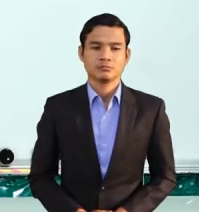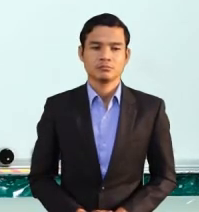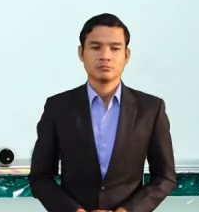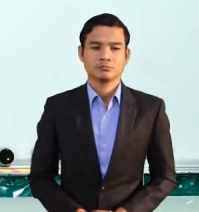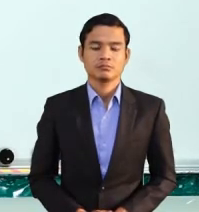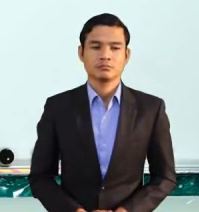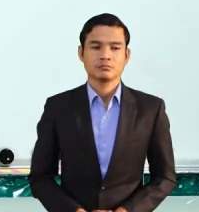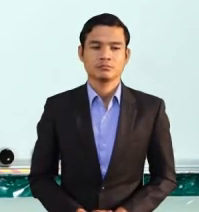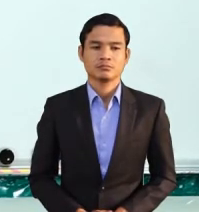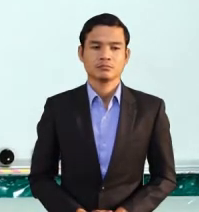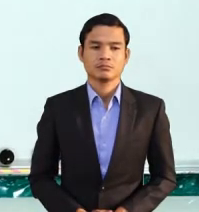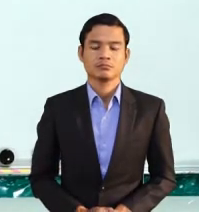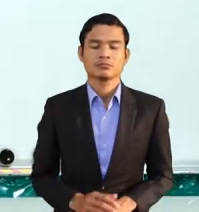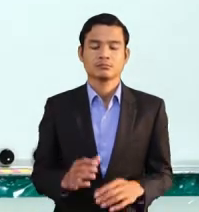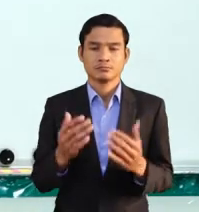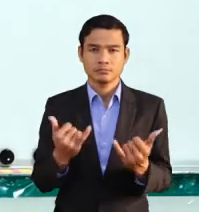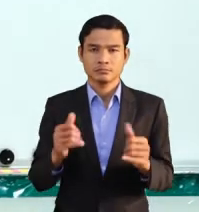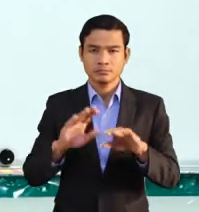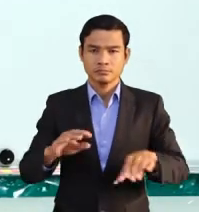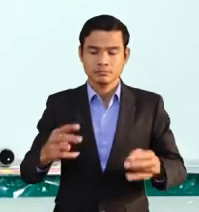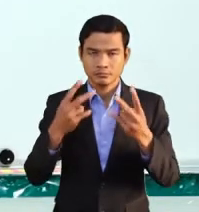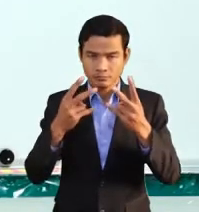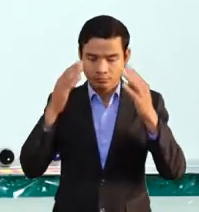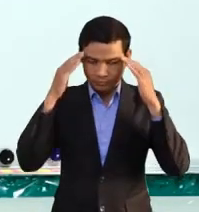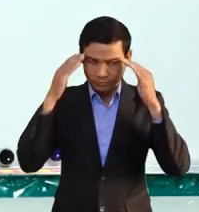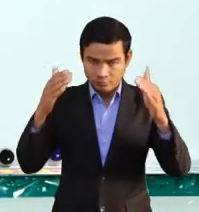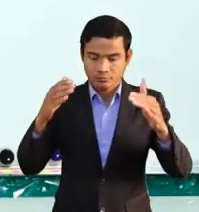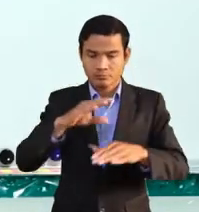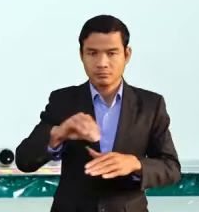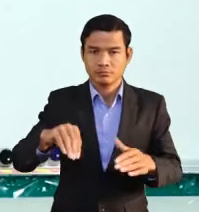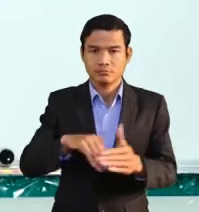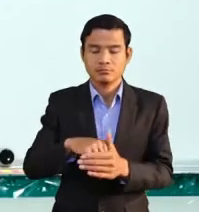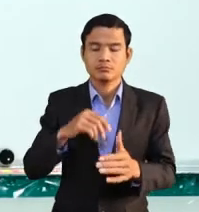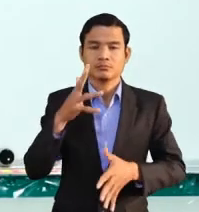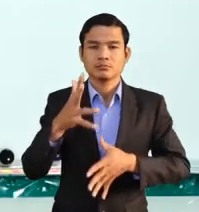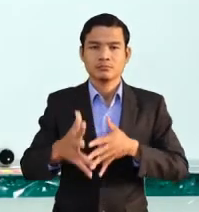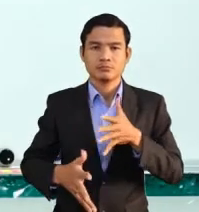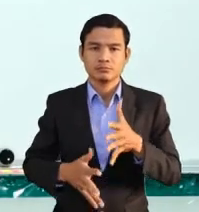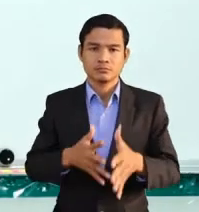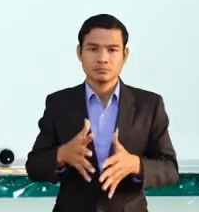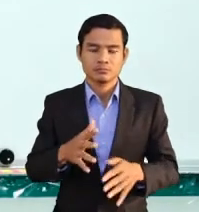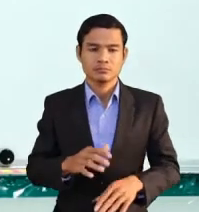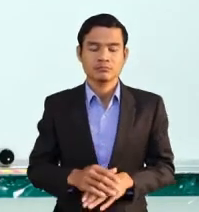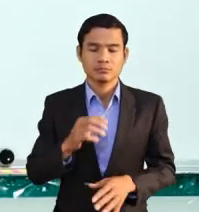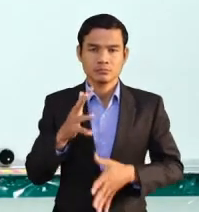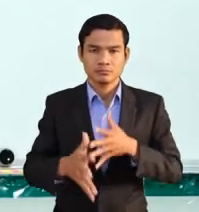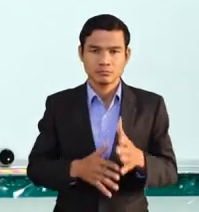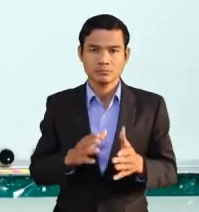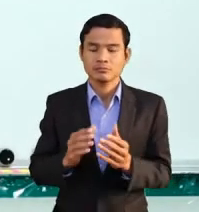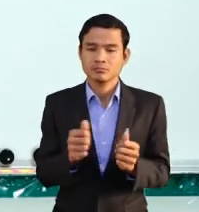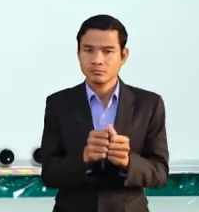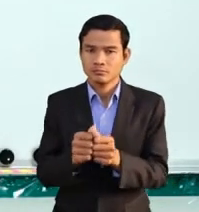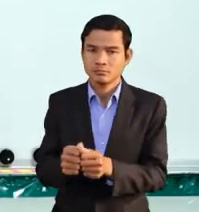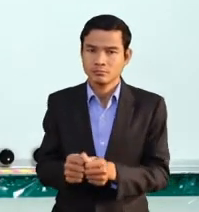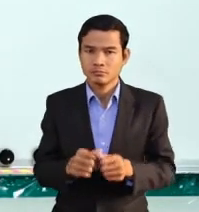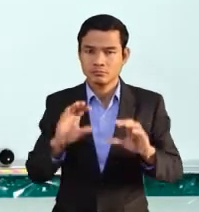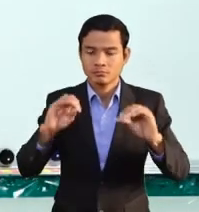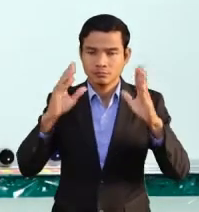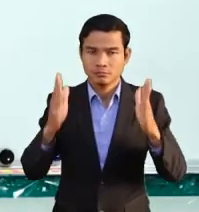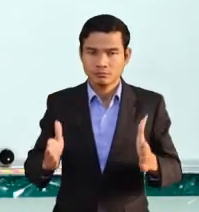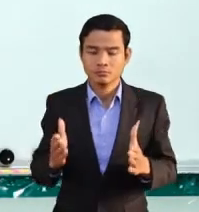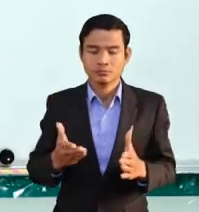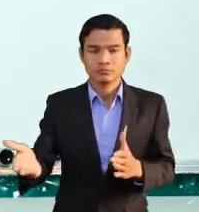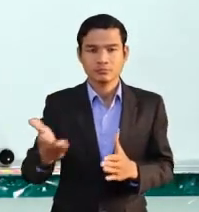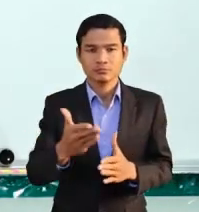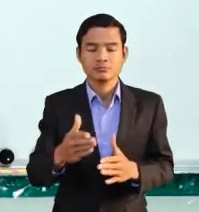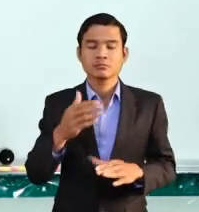ta lỡ xong con cho ruốn an cha an chùm mùi nâng nhạc cru nâng hồn á con